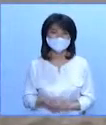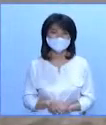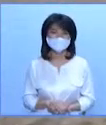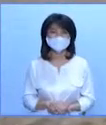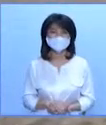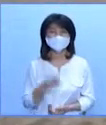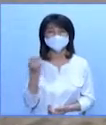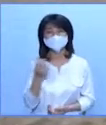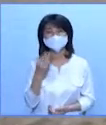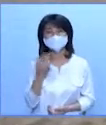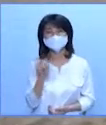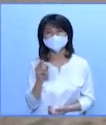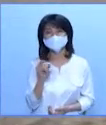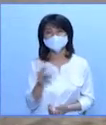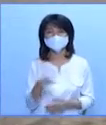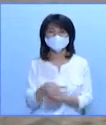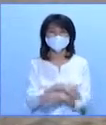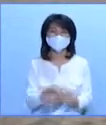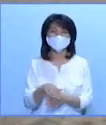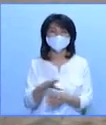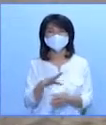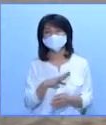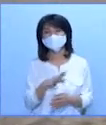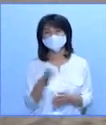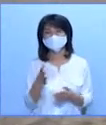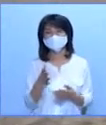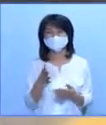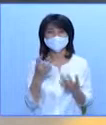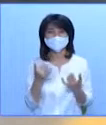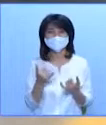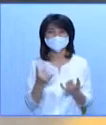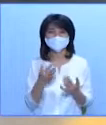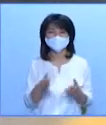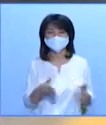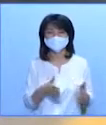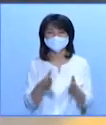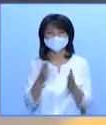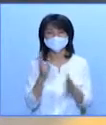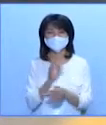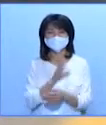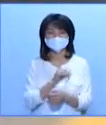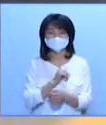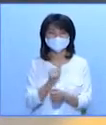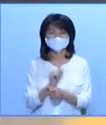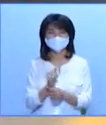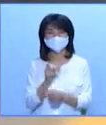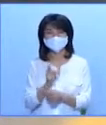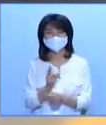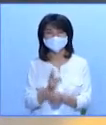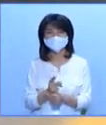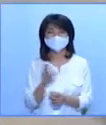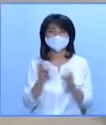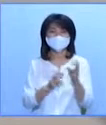Сонымен қатар шаһар көшелерінде сары түспен бойылған жолақтар пайда болды. Жаңа жол белгілері көліктерді тоқтатады, ал зауыт жұмысшылары мен